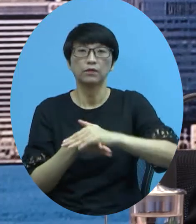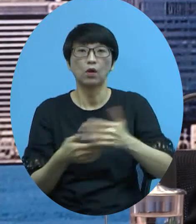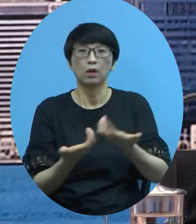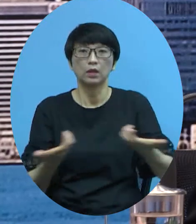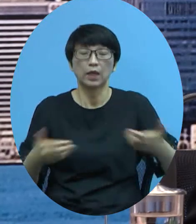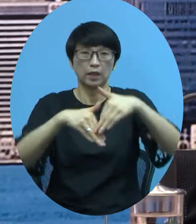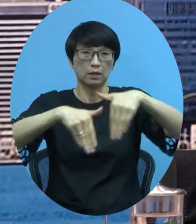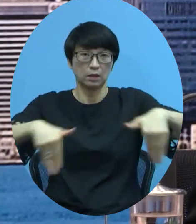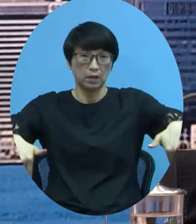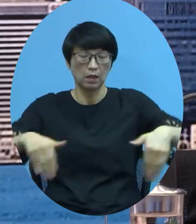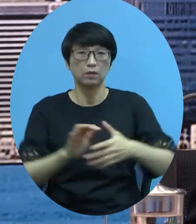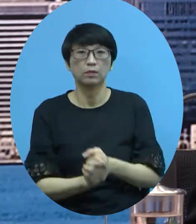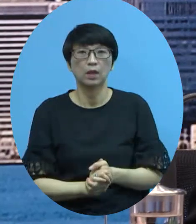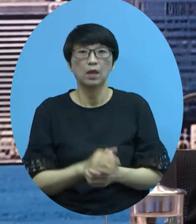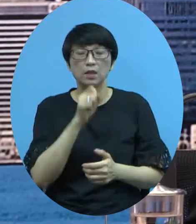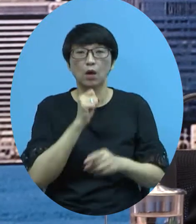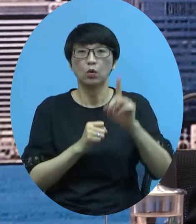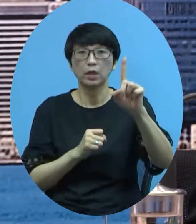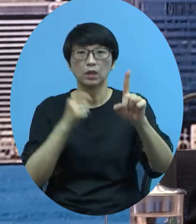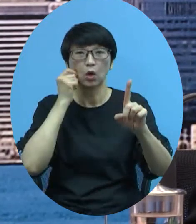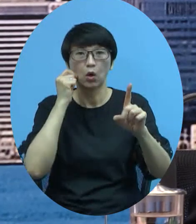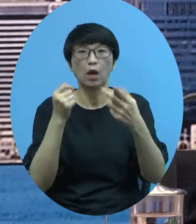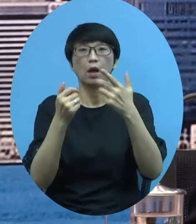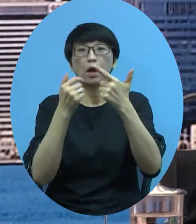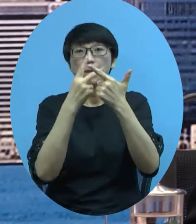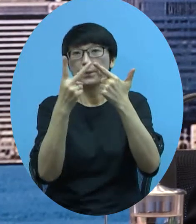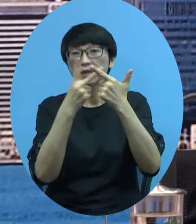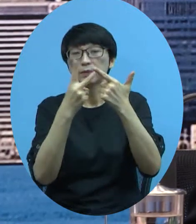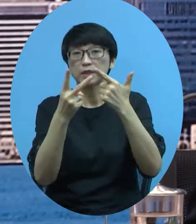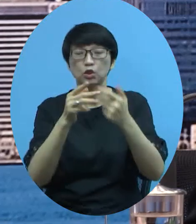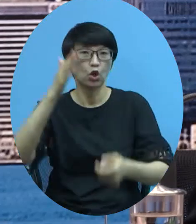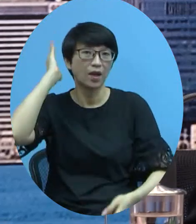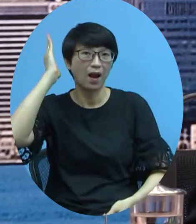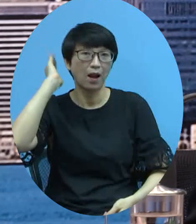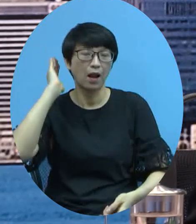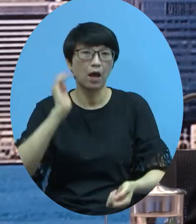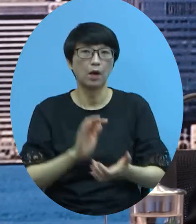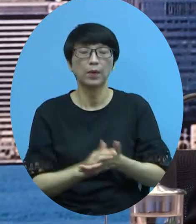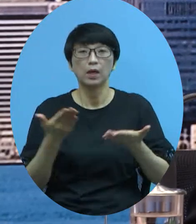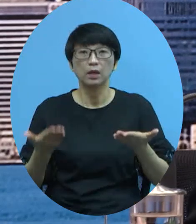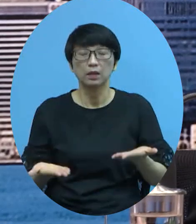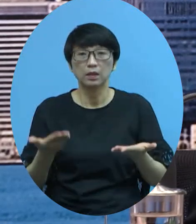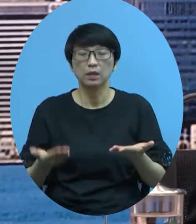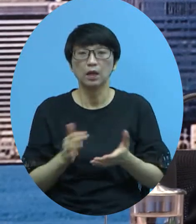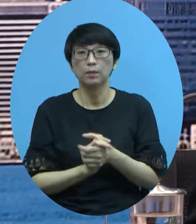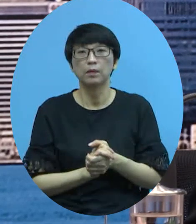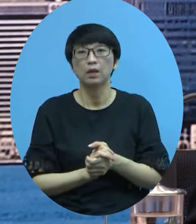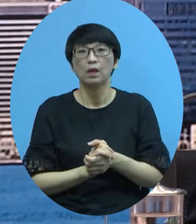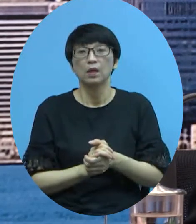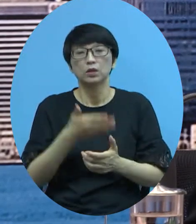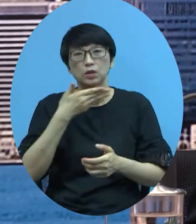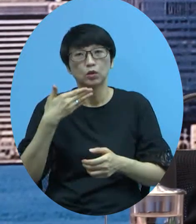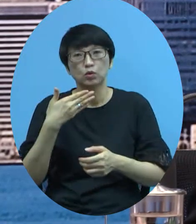病人當中呢，有一位82歲的男病人呢，今天呢凌晨的時候呢因病離世